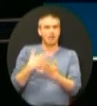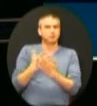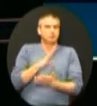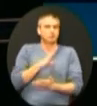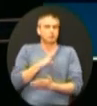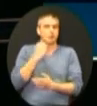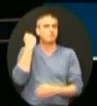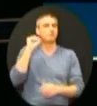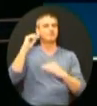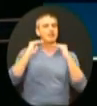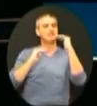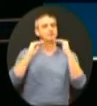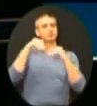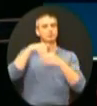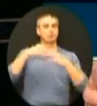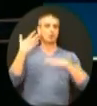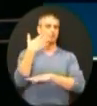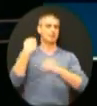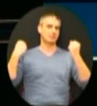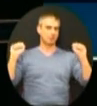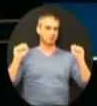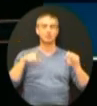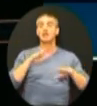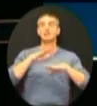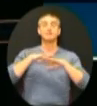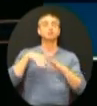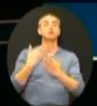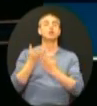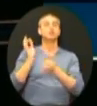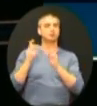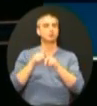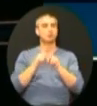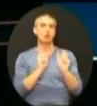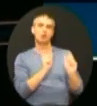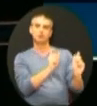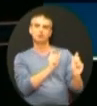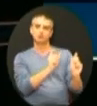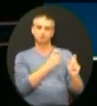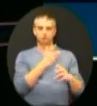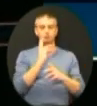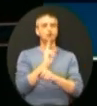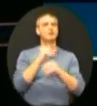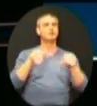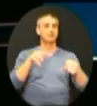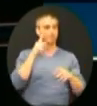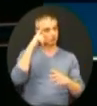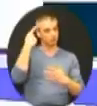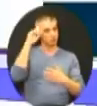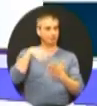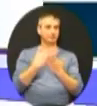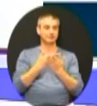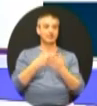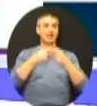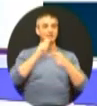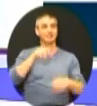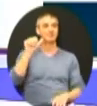מסוכנת שמפרה את האיזון במשטר דמוקרטי בו תפקיד היועץ המשפטי הוא לאבות שומר סף איתנו באולפן יוזה מעצה חבר הכנסת